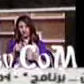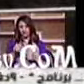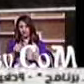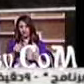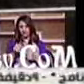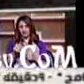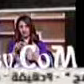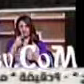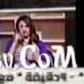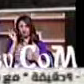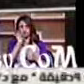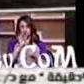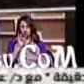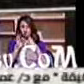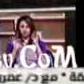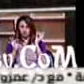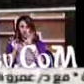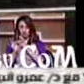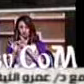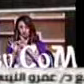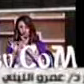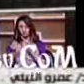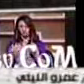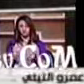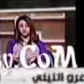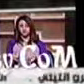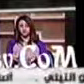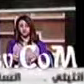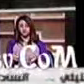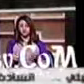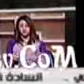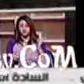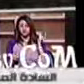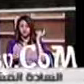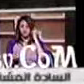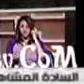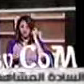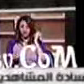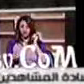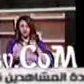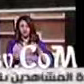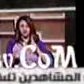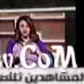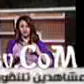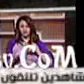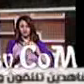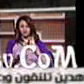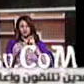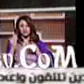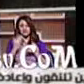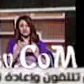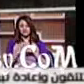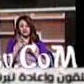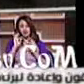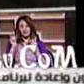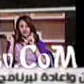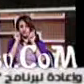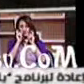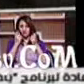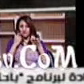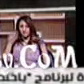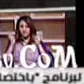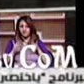مشدات كلاميه بين طرفين انا انا انا عارفه اللي حصل يا فندم استعرضته مع حضرتك لكن ايه الخطه الامنيه المتوقعه